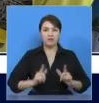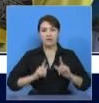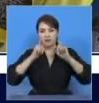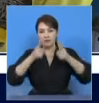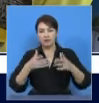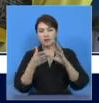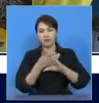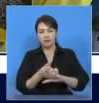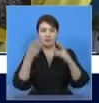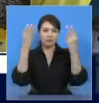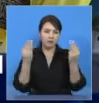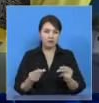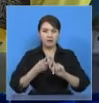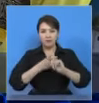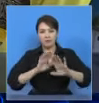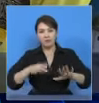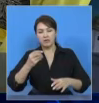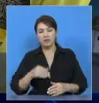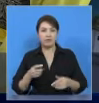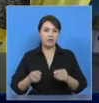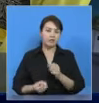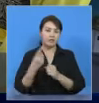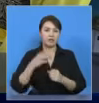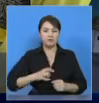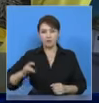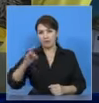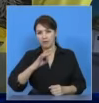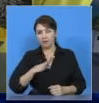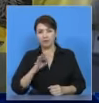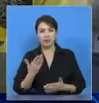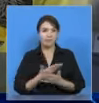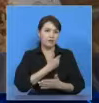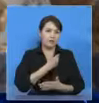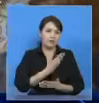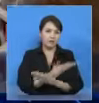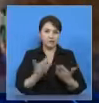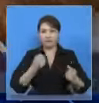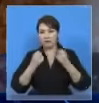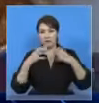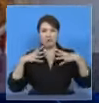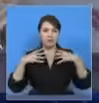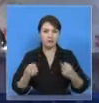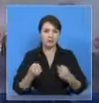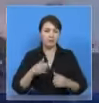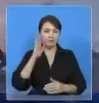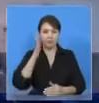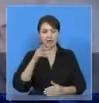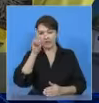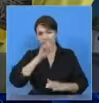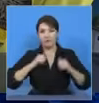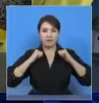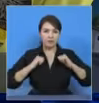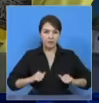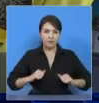днем независимости я татарка родилась и выросла в этике бийском районе хочу пожелать всем крепкого здоровья пусть в стране царят